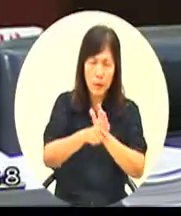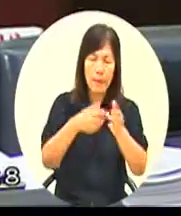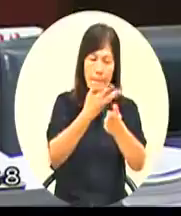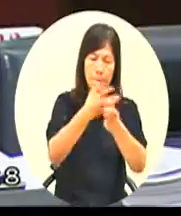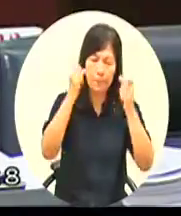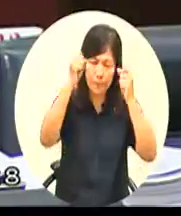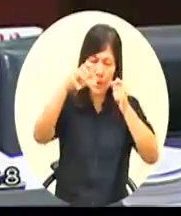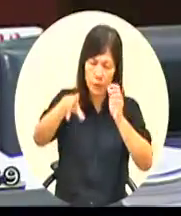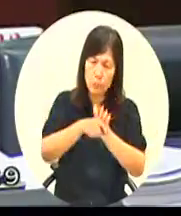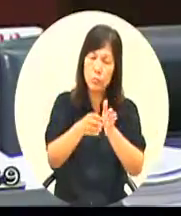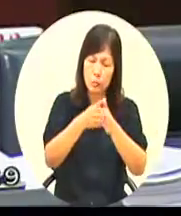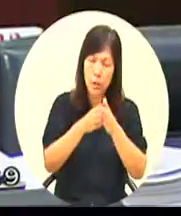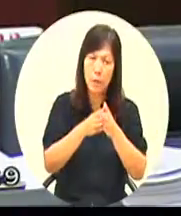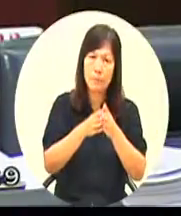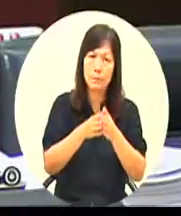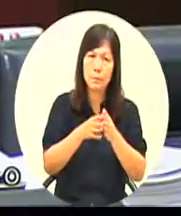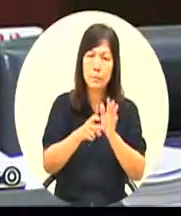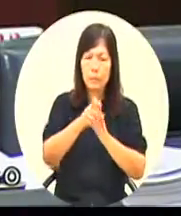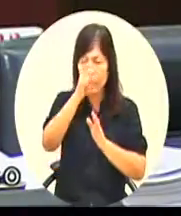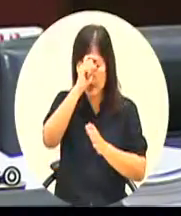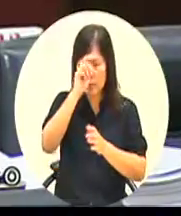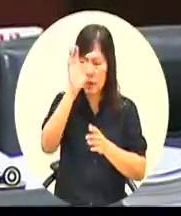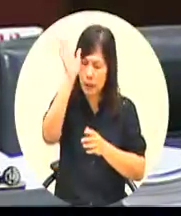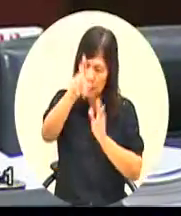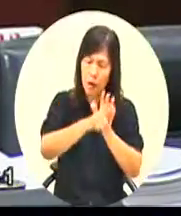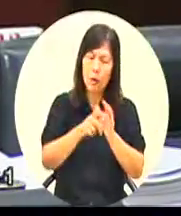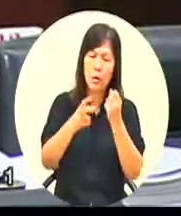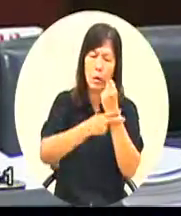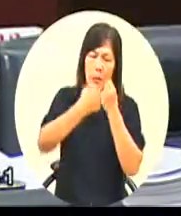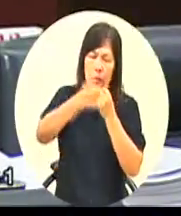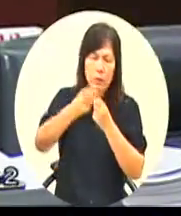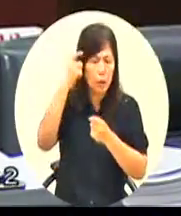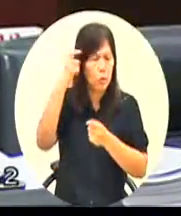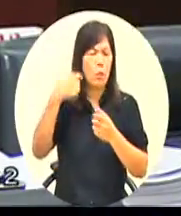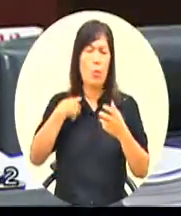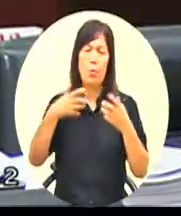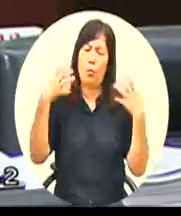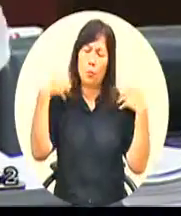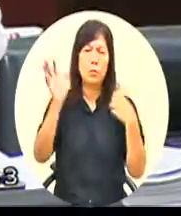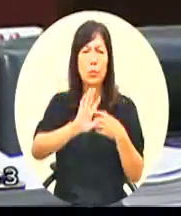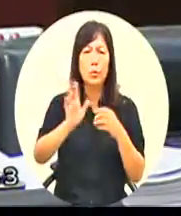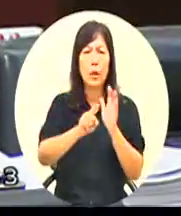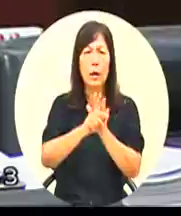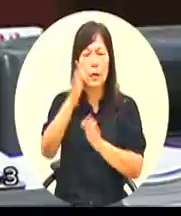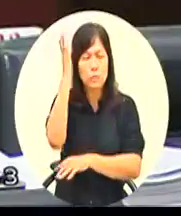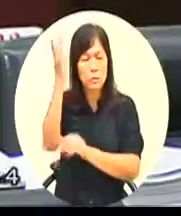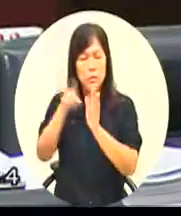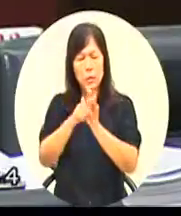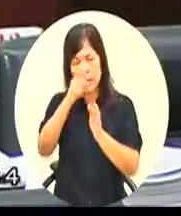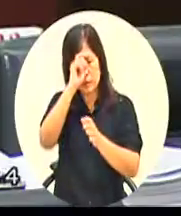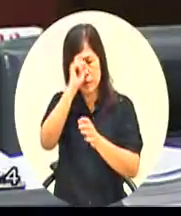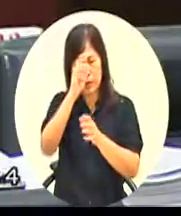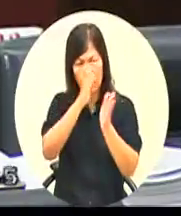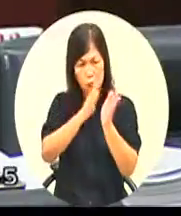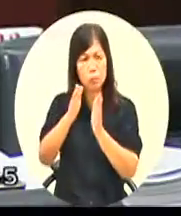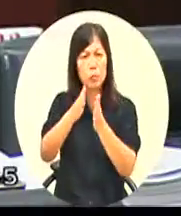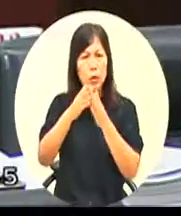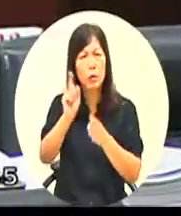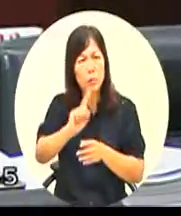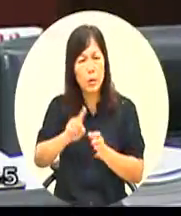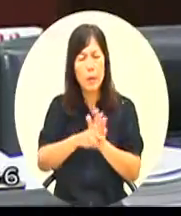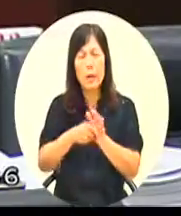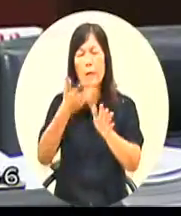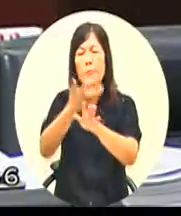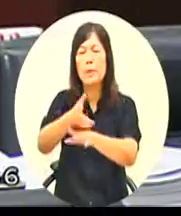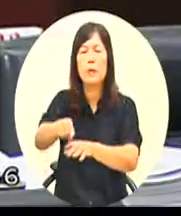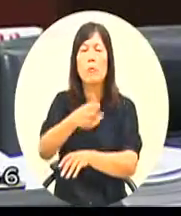之后里长又希望说我不认养，但是我希望公部门看要怎么处理，不能把它放置在那里，把它丢在那